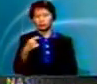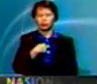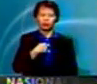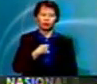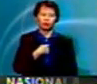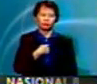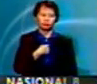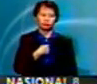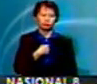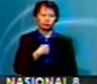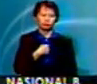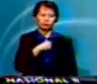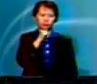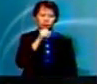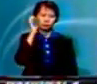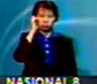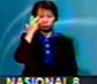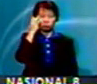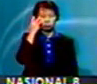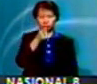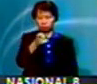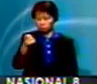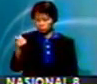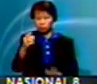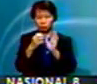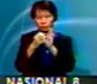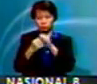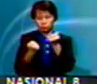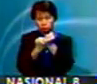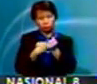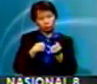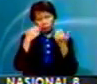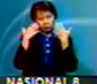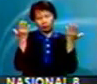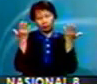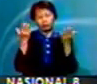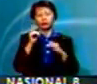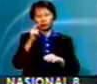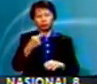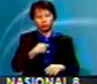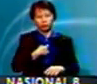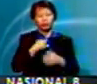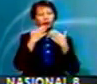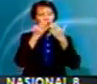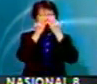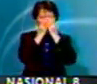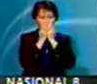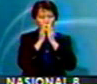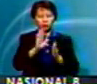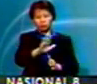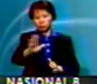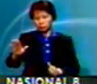tidak pastilah mereka tu menyokong atau tidak. Cuma saya alhamdulillah